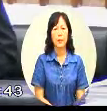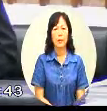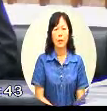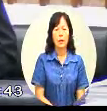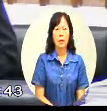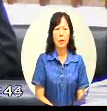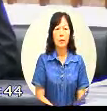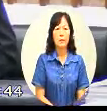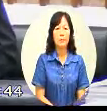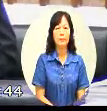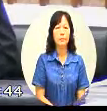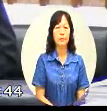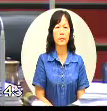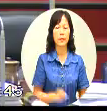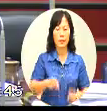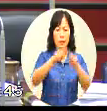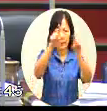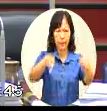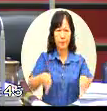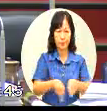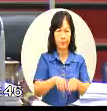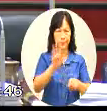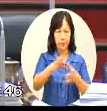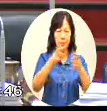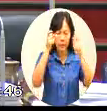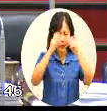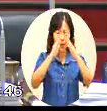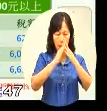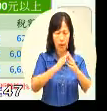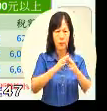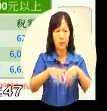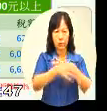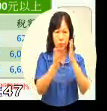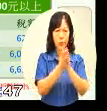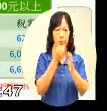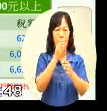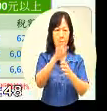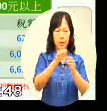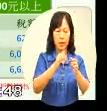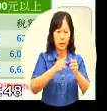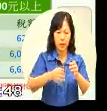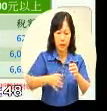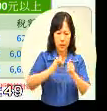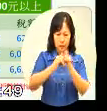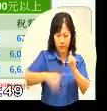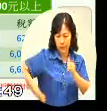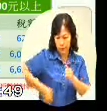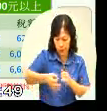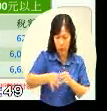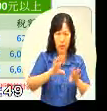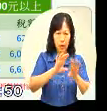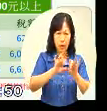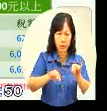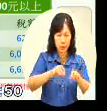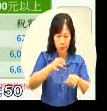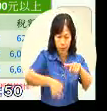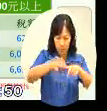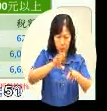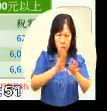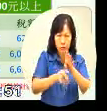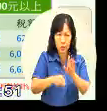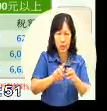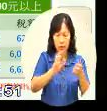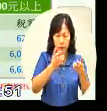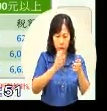那这张表呢，是高雄市呢所有人缴地价税分的状况，